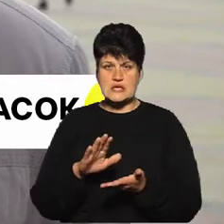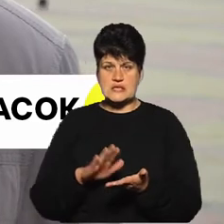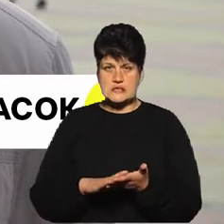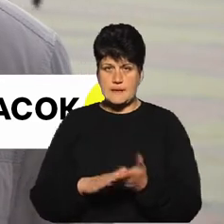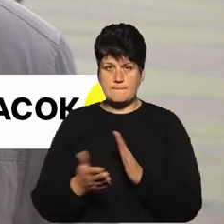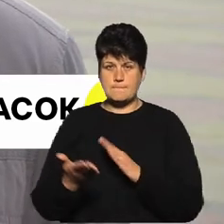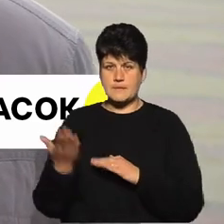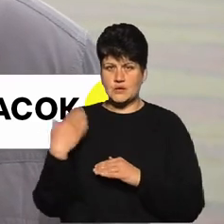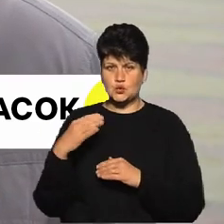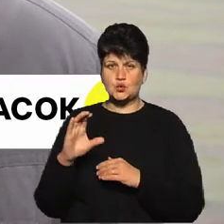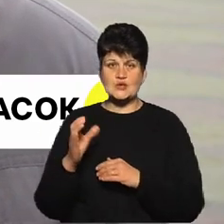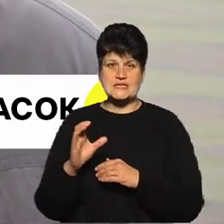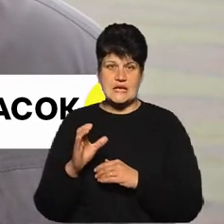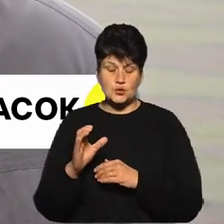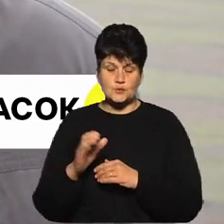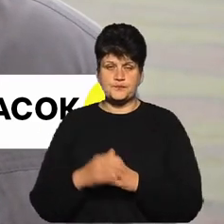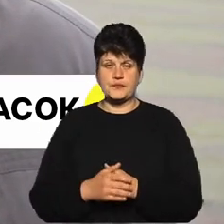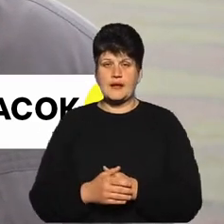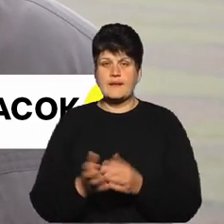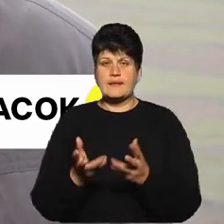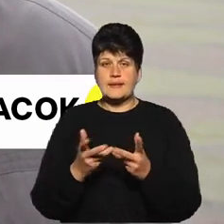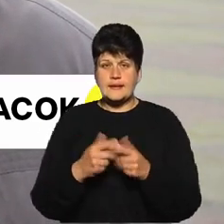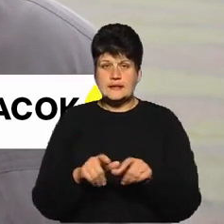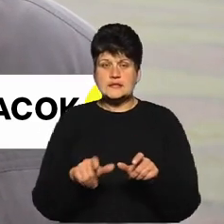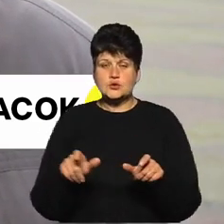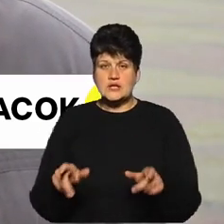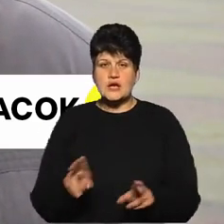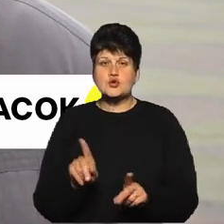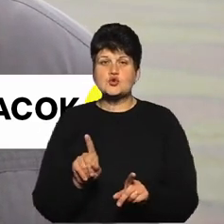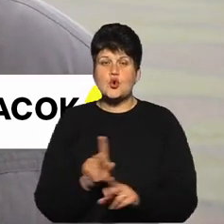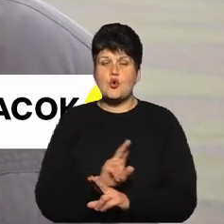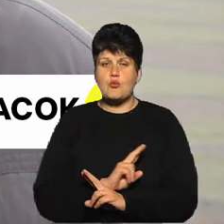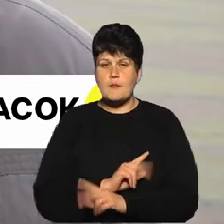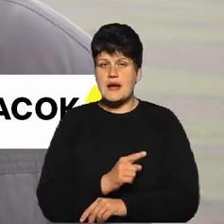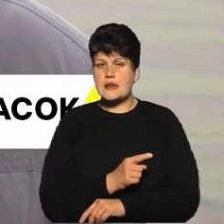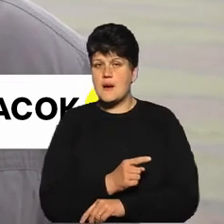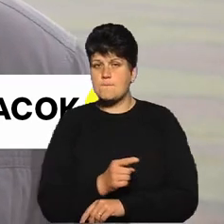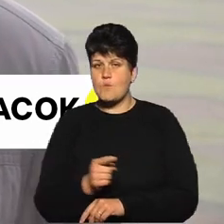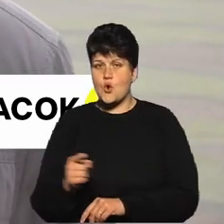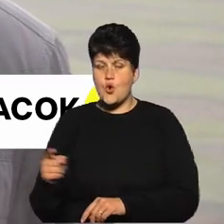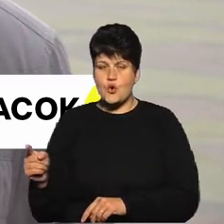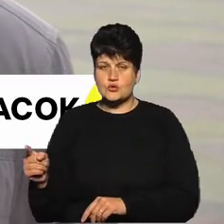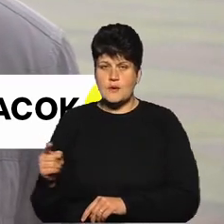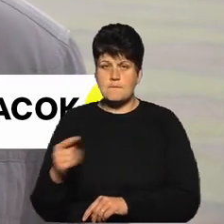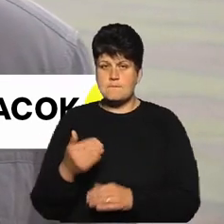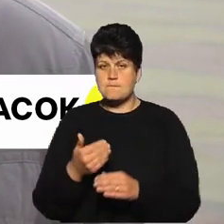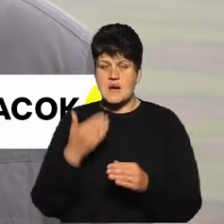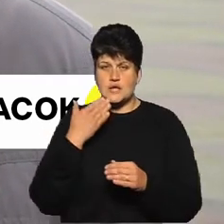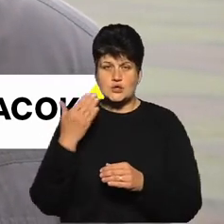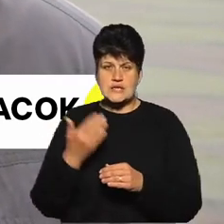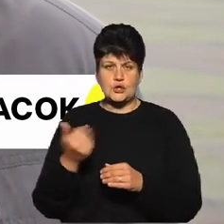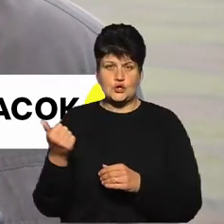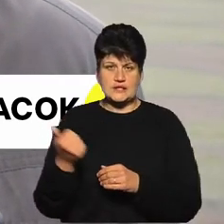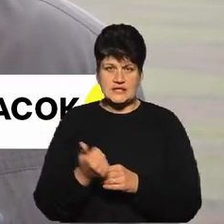минулу середу. Кількість людей, що померла протягом передостаннього тижня,